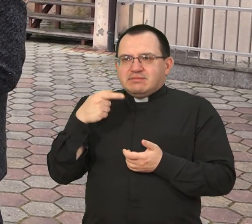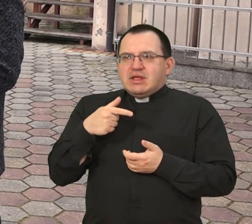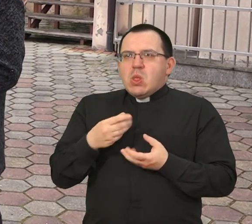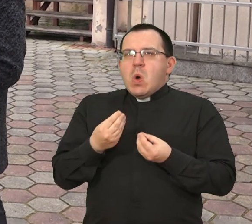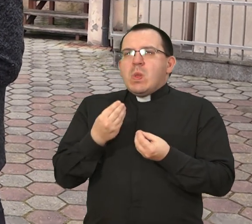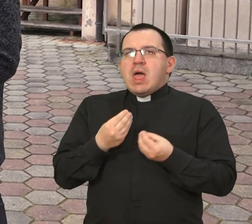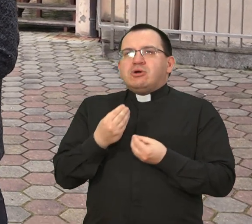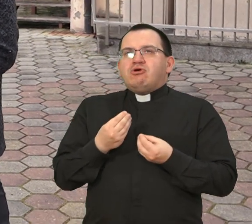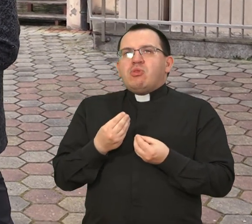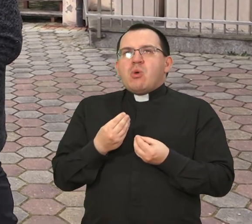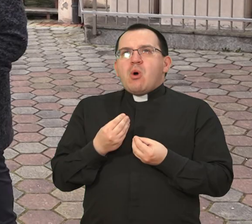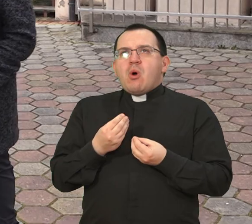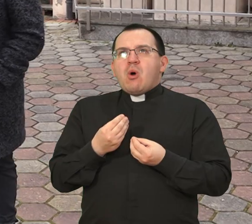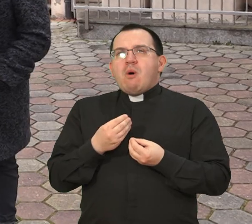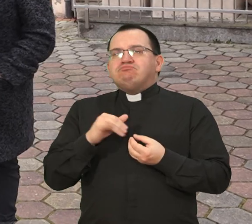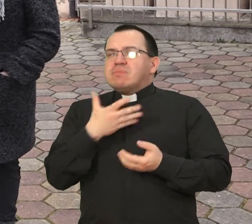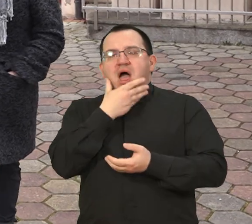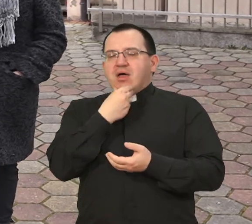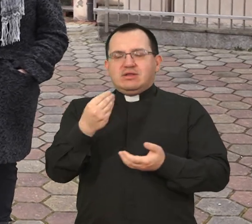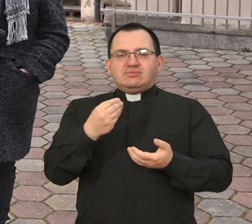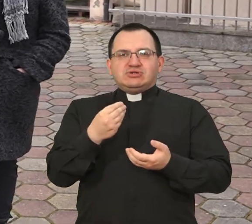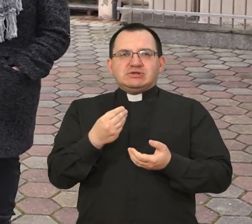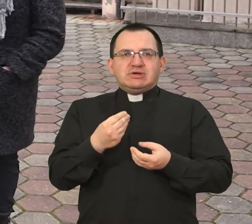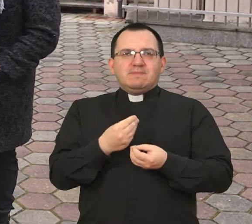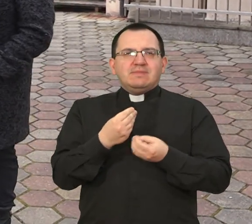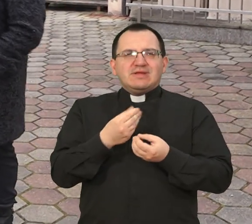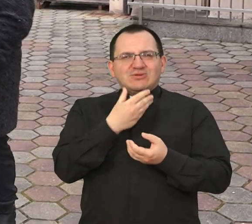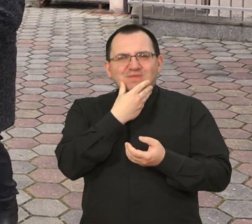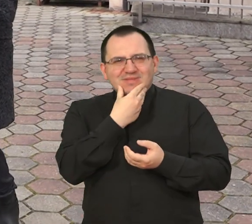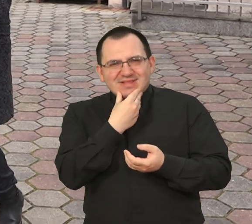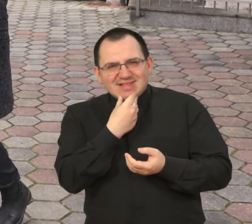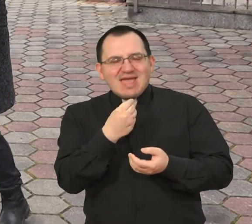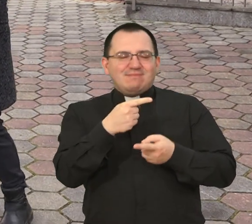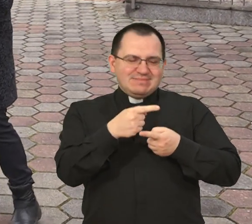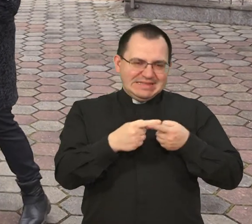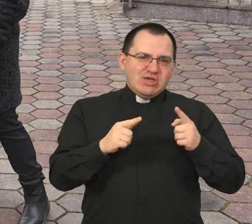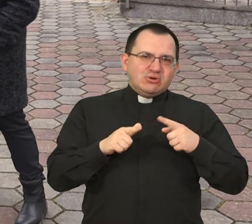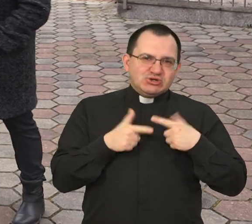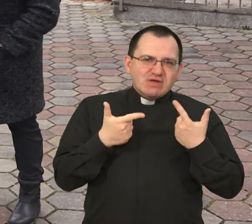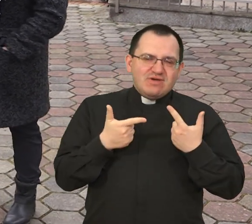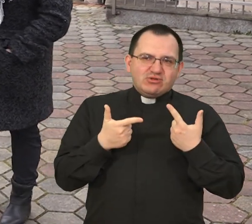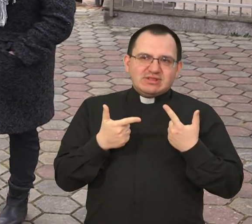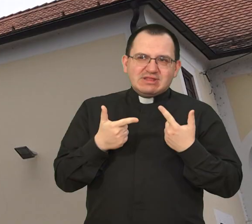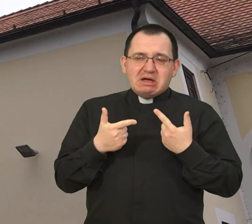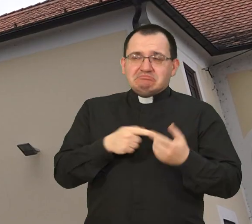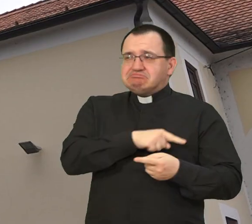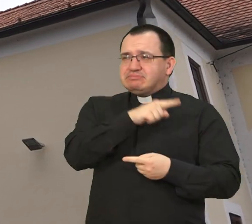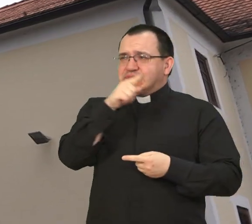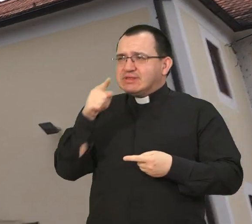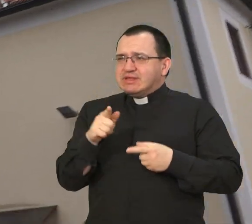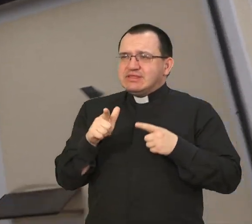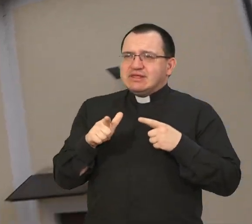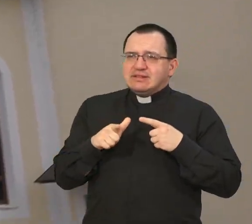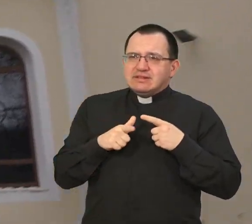nešto, nešto najljepši, jedan ljepši, lijep dio života zapravo. Cijeli život, kad kroz tu